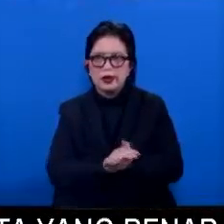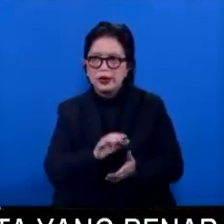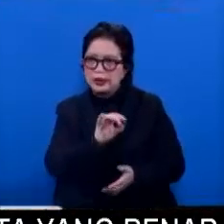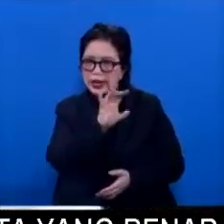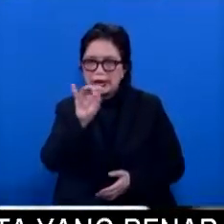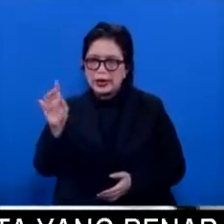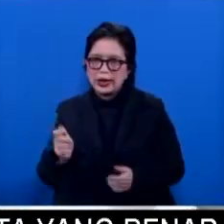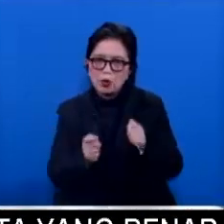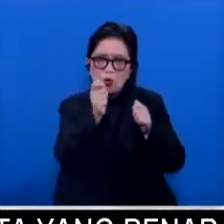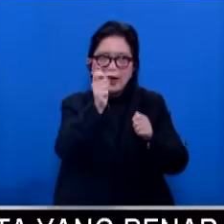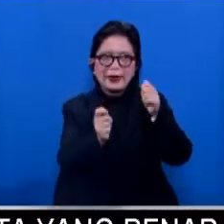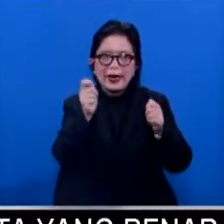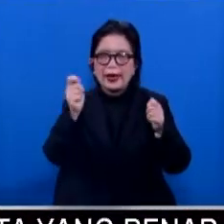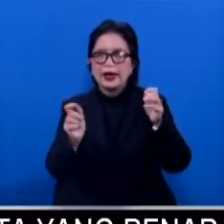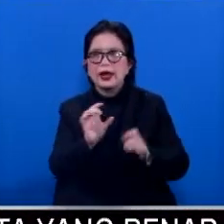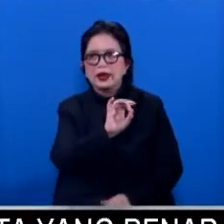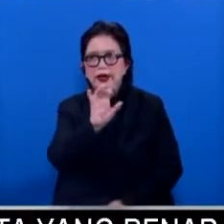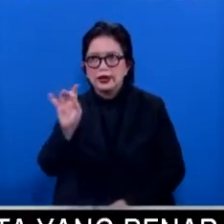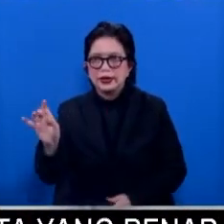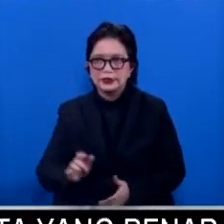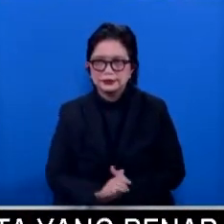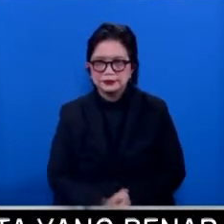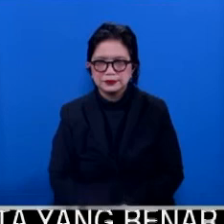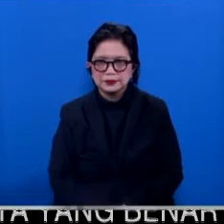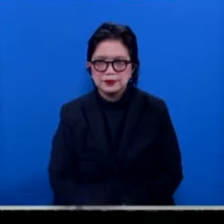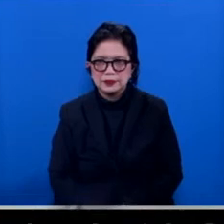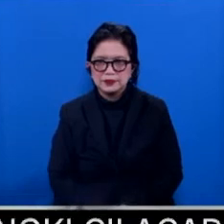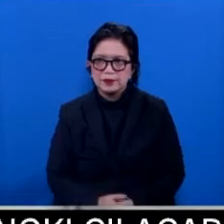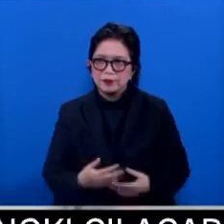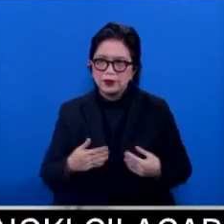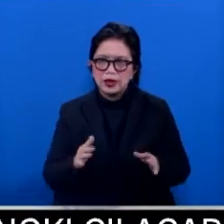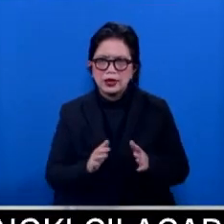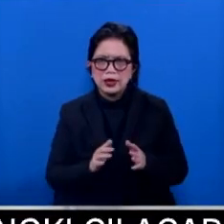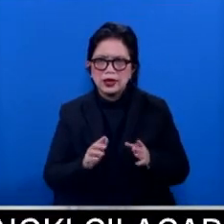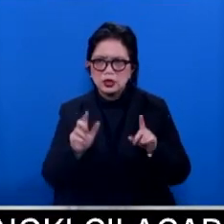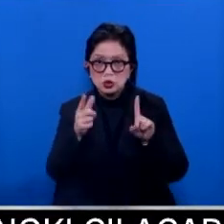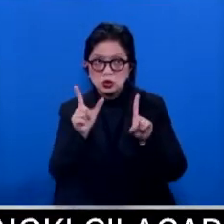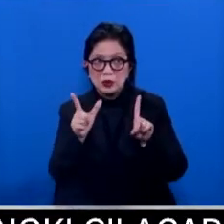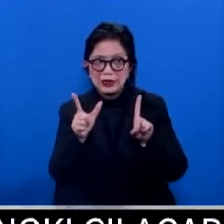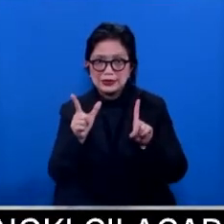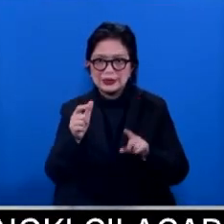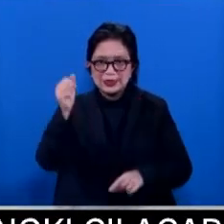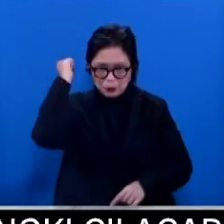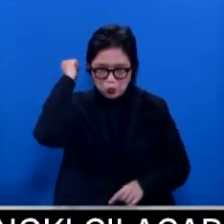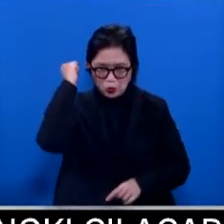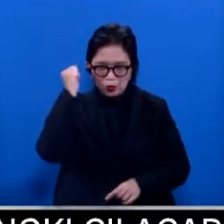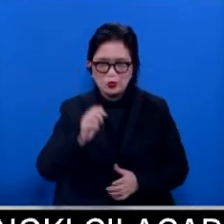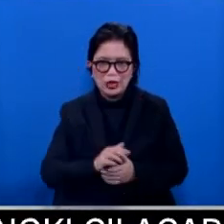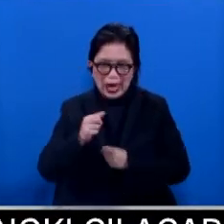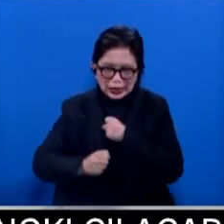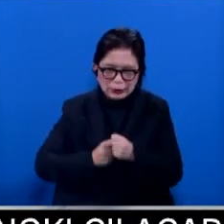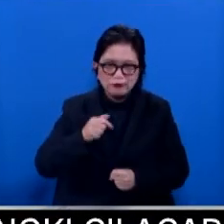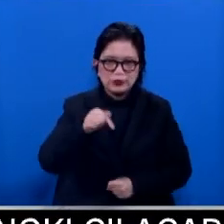tokoh pewayangan. Ada yang aktif 17. 17 ya? 17 itu, iya. Gitu. Berarti